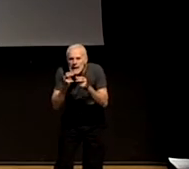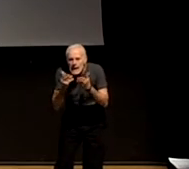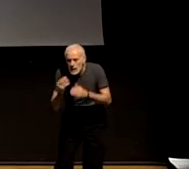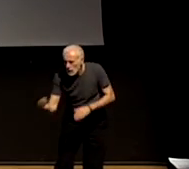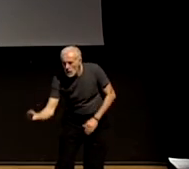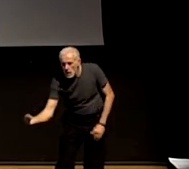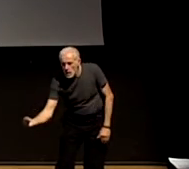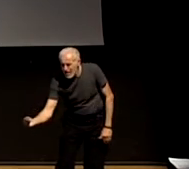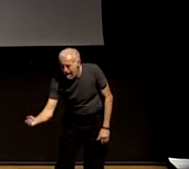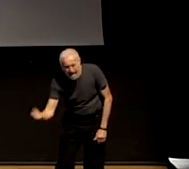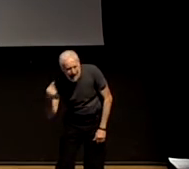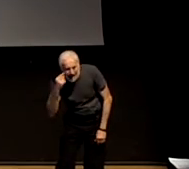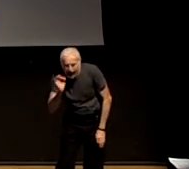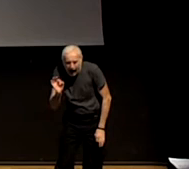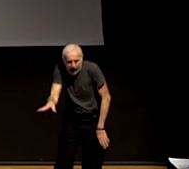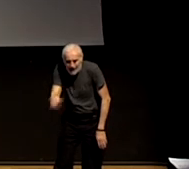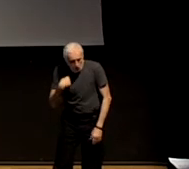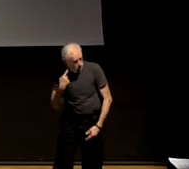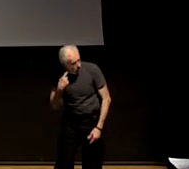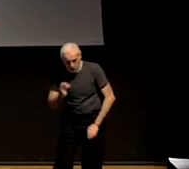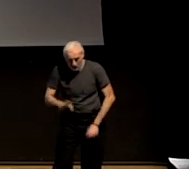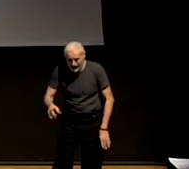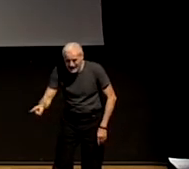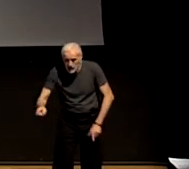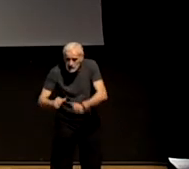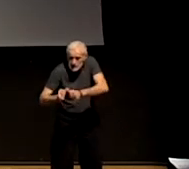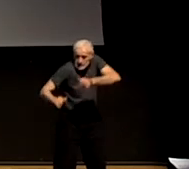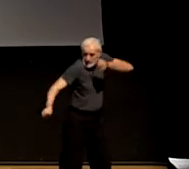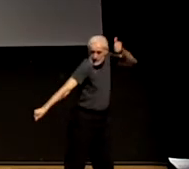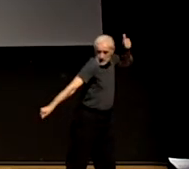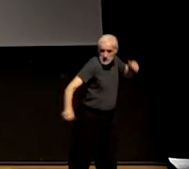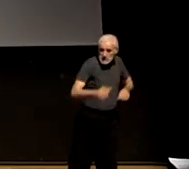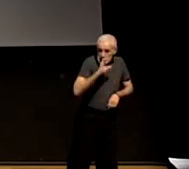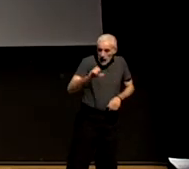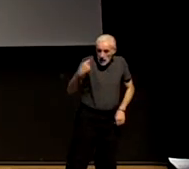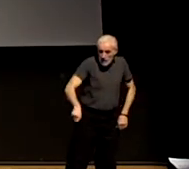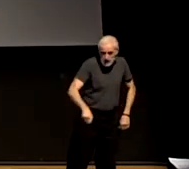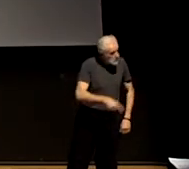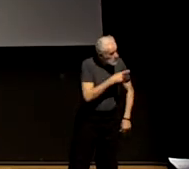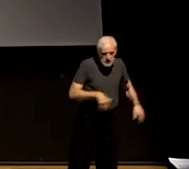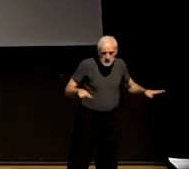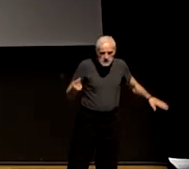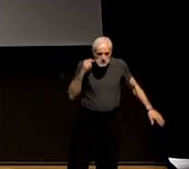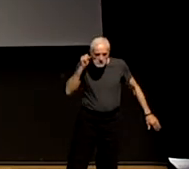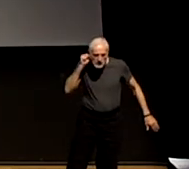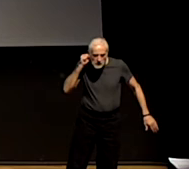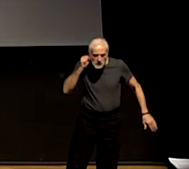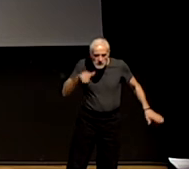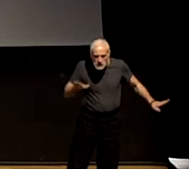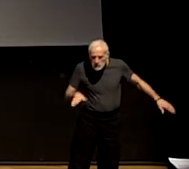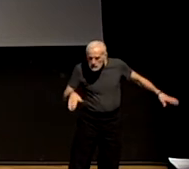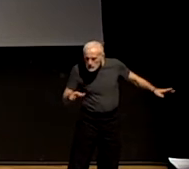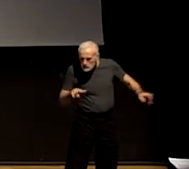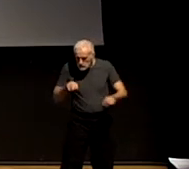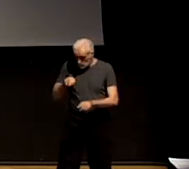100 m un petit cri juste un cri la change de cap et elle va droit dessus et un mètre près elle tourne autour lcc exactement voilà